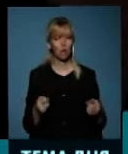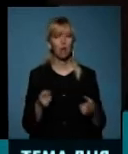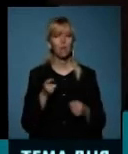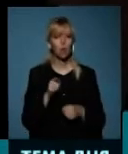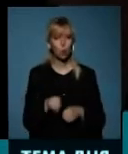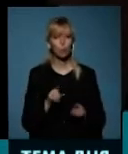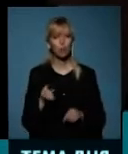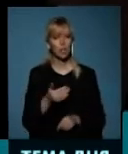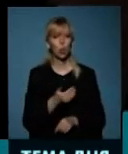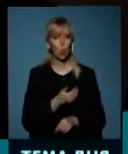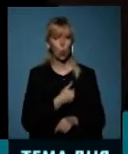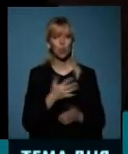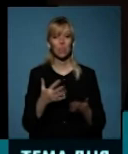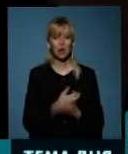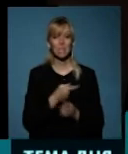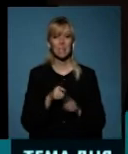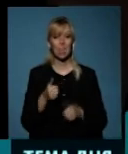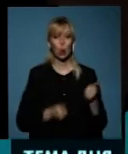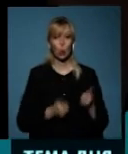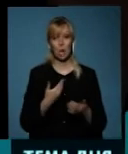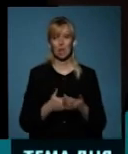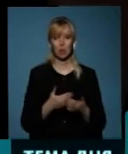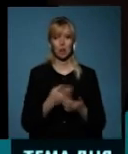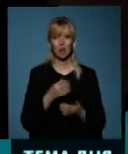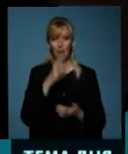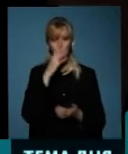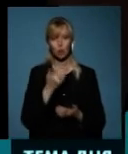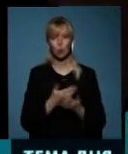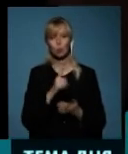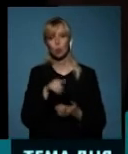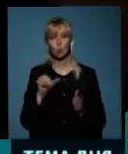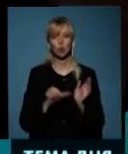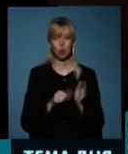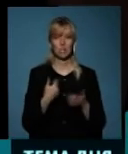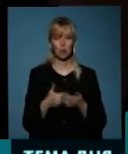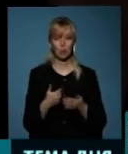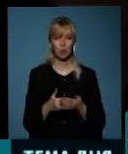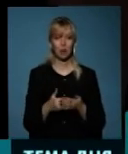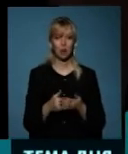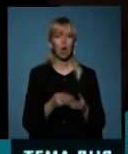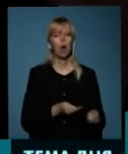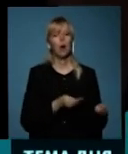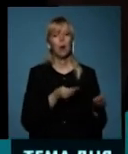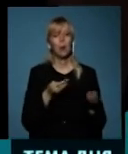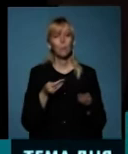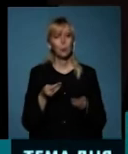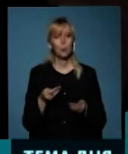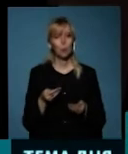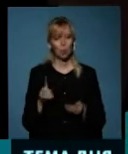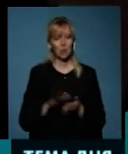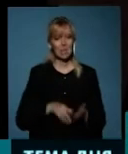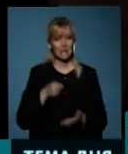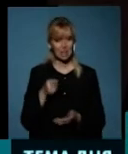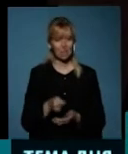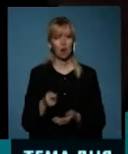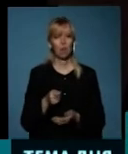що він хоче виграти цей конкурс, от, наприклад, на маршрут номер там, 6, да? Наприклад. Подається він заявку, він